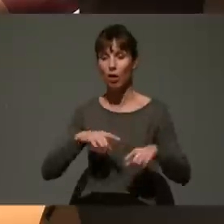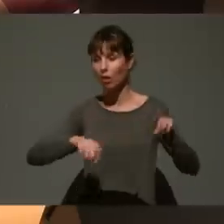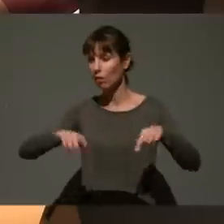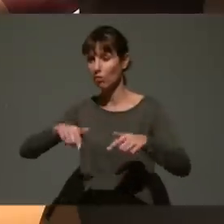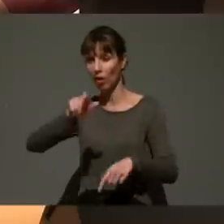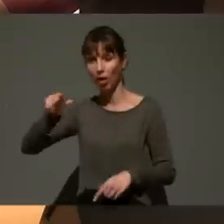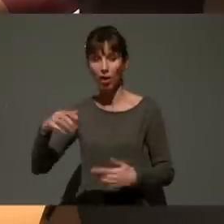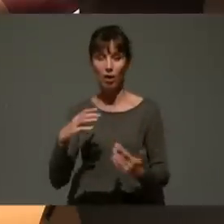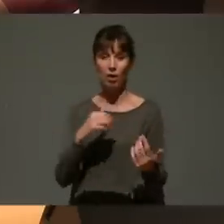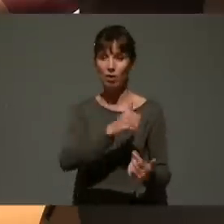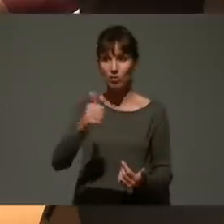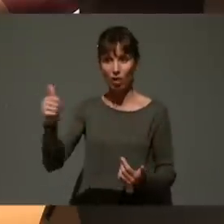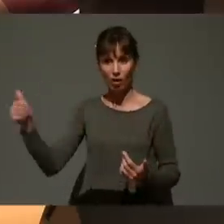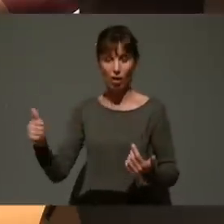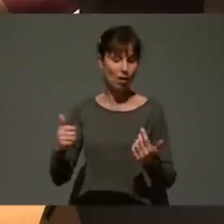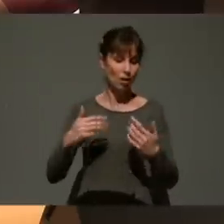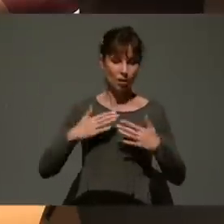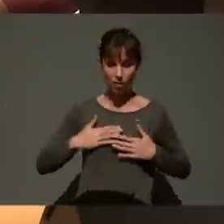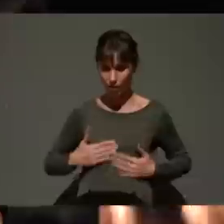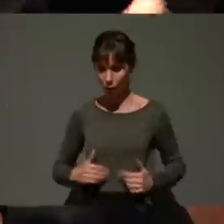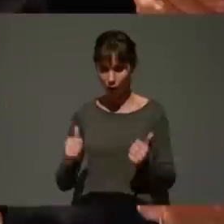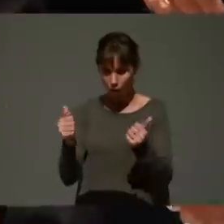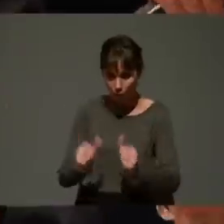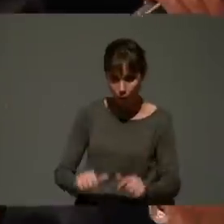et autres, on a un comportement psychologique différent.